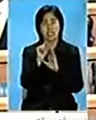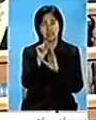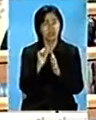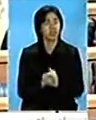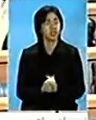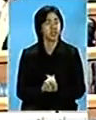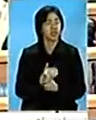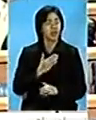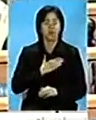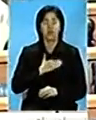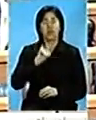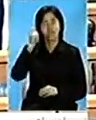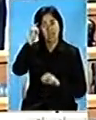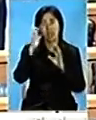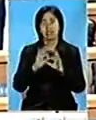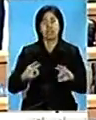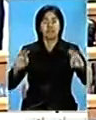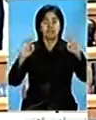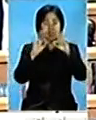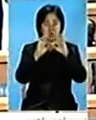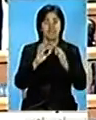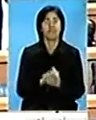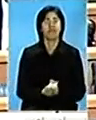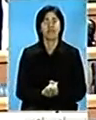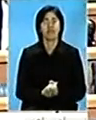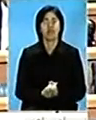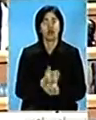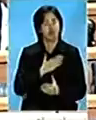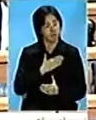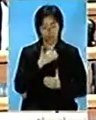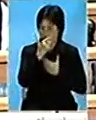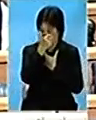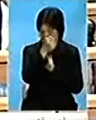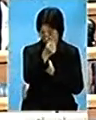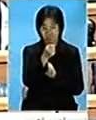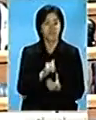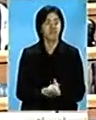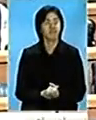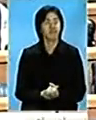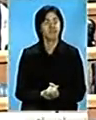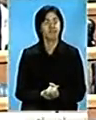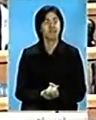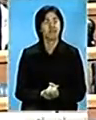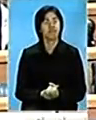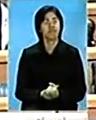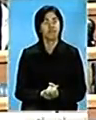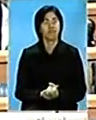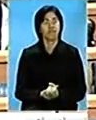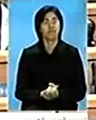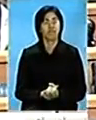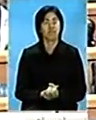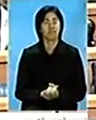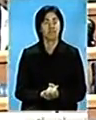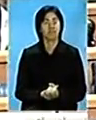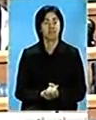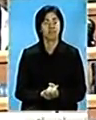รื่องนี้เป็นเรื่องที่มีความสำคัญและผมให้ความสนใจเป็นอย่างยิ่งในช่วงระยะเว